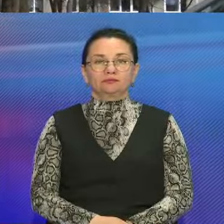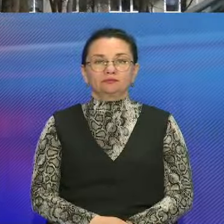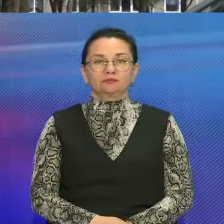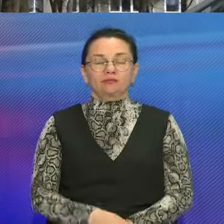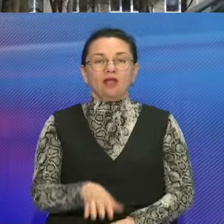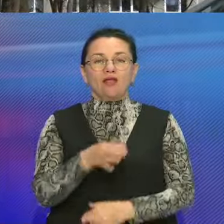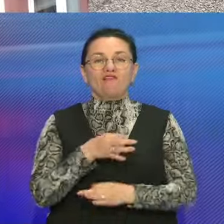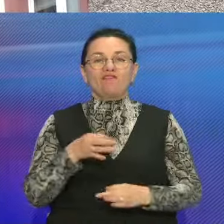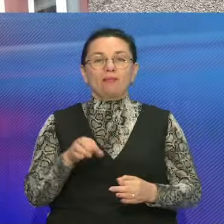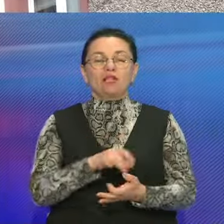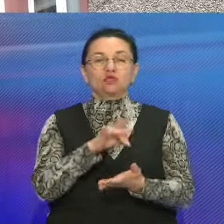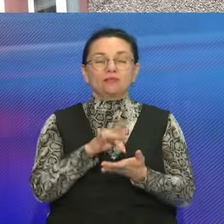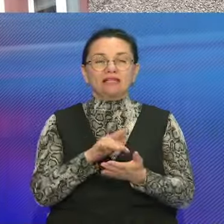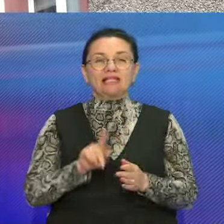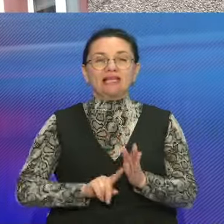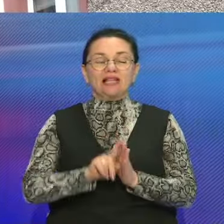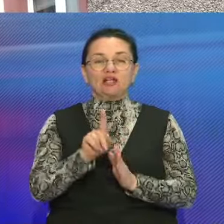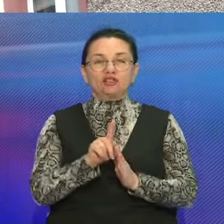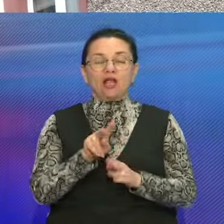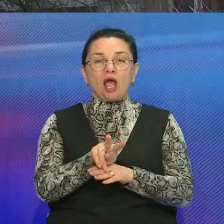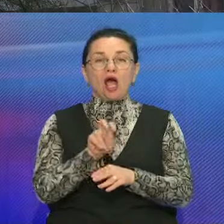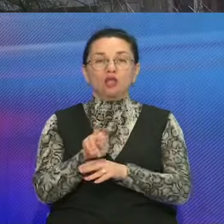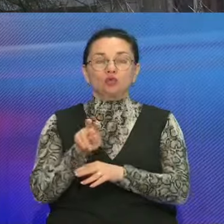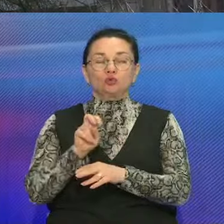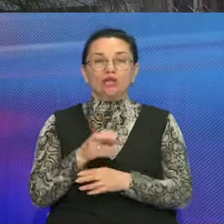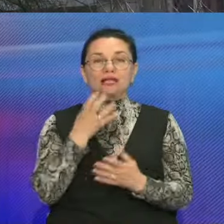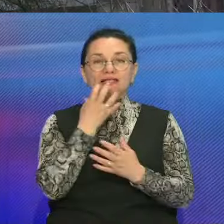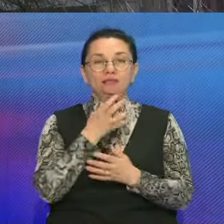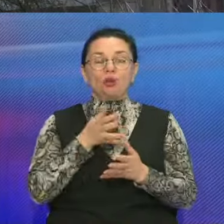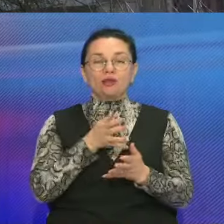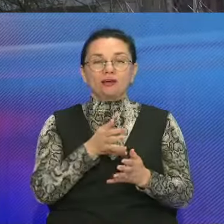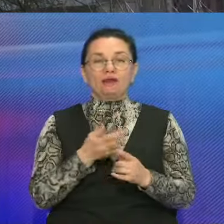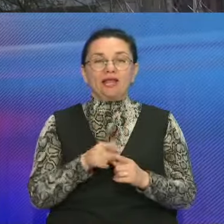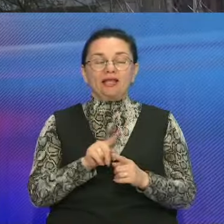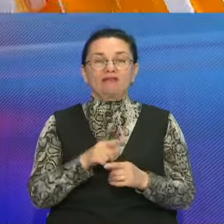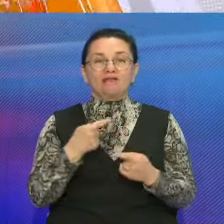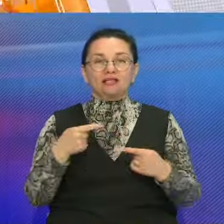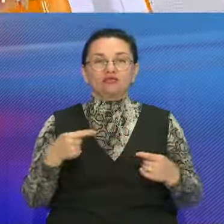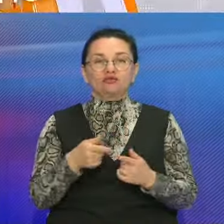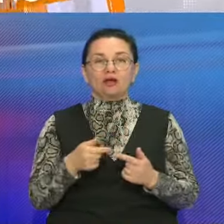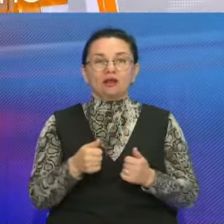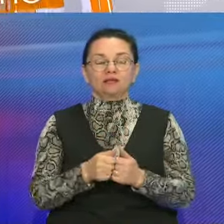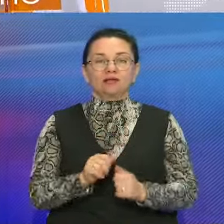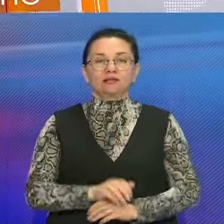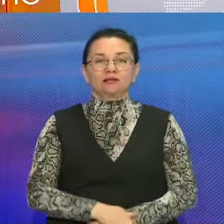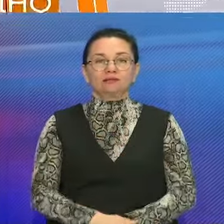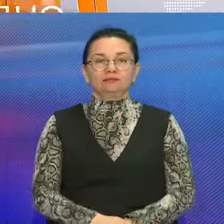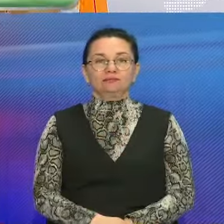У обласним центрі починають відключати тепло у промислових, громадських і адміністраційних будинках.